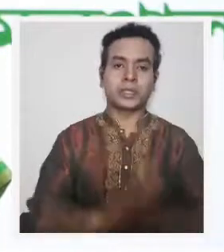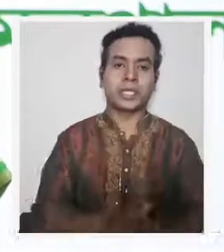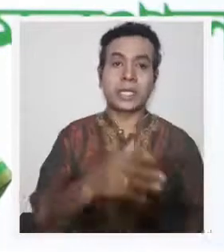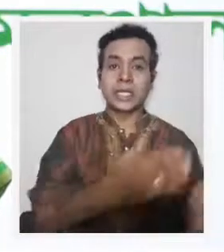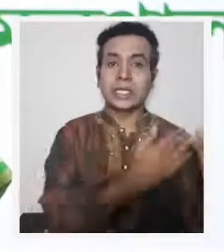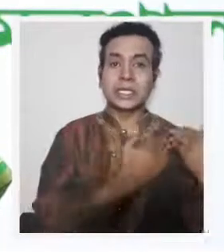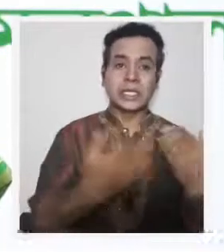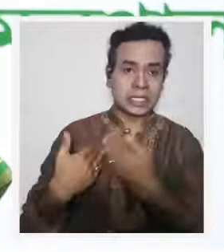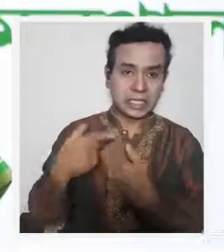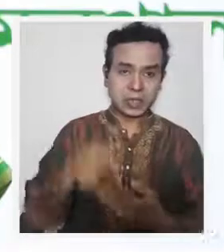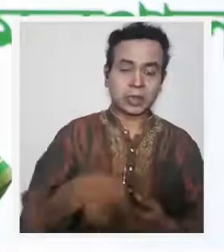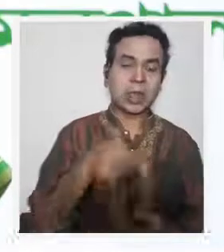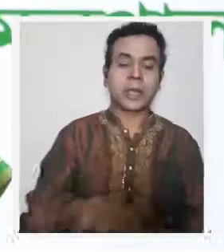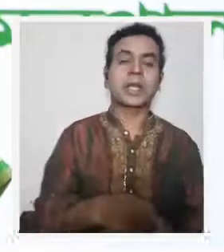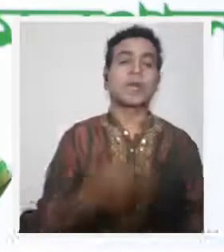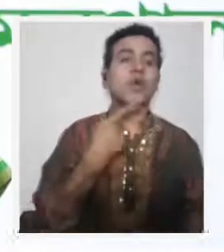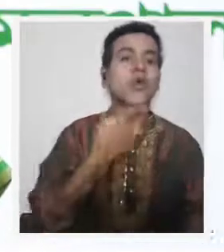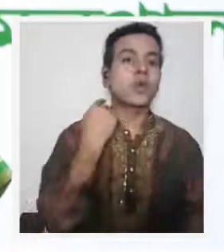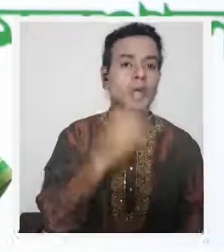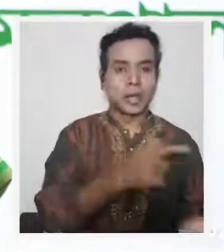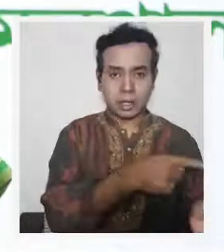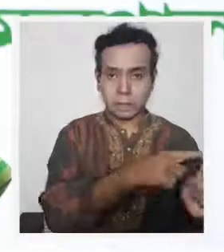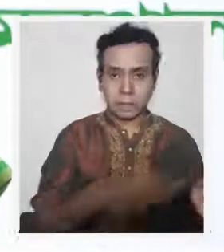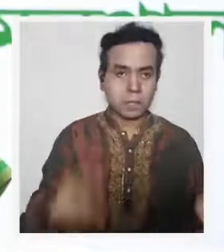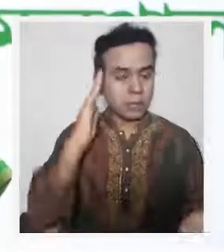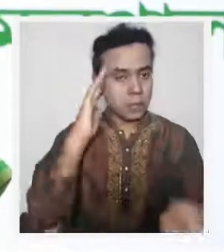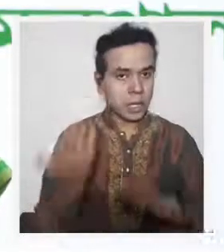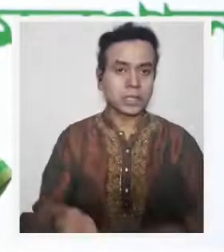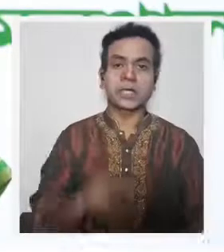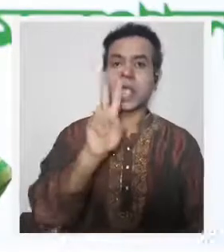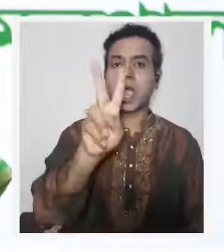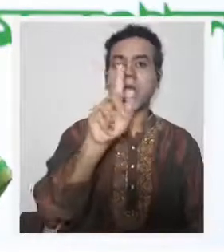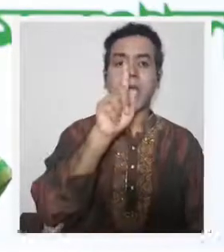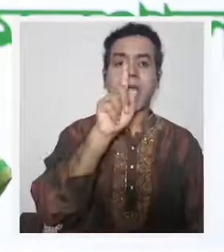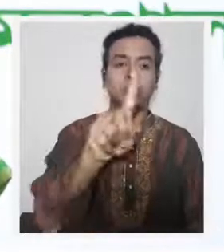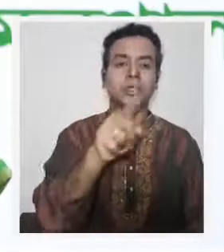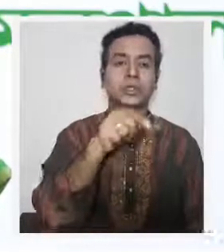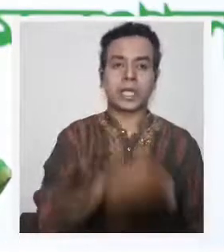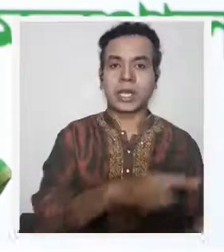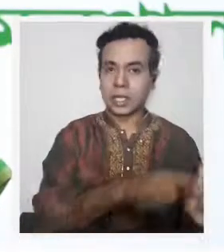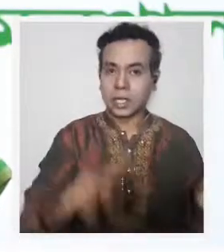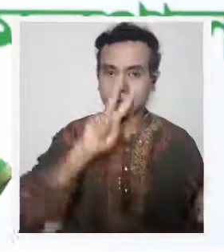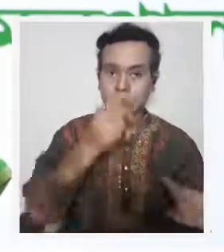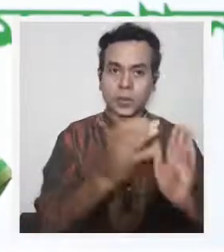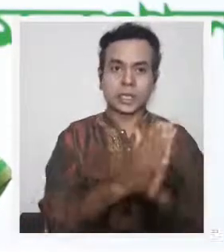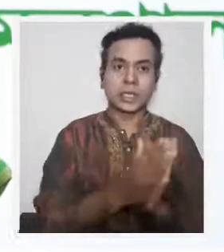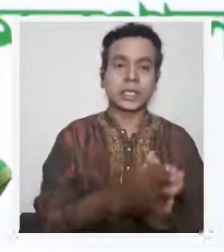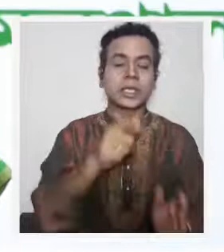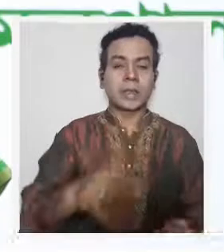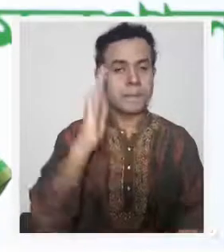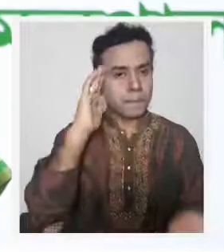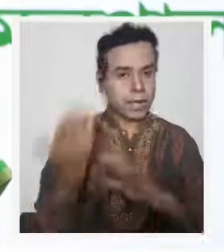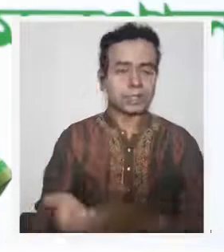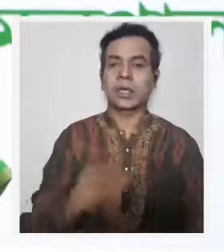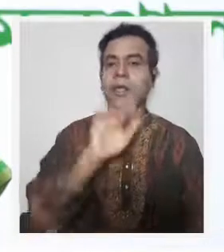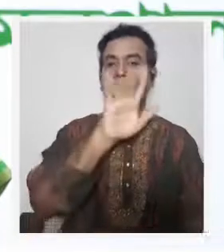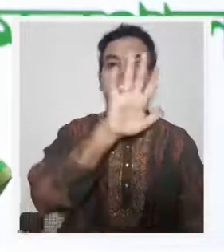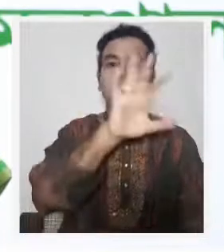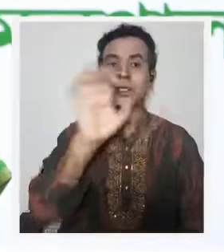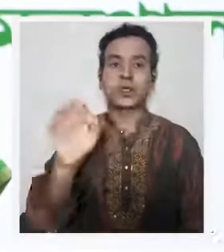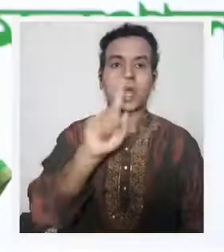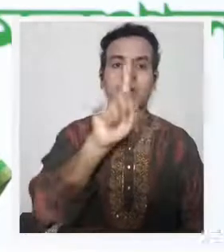35,585 জন। এই ঈদের দিনেও আমাদের মৃত্যু সংবাদ দিতে হচ্ছে, 24 ঘন্টায় মৃত্যুবরণ করেছেন